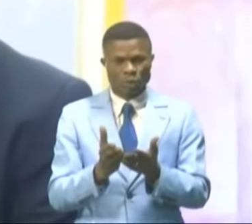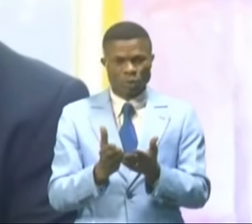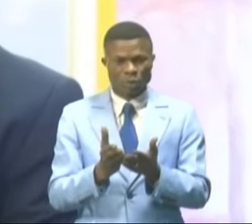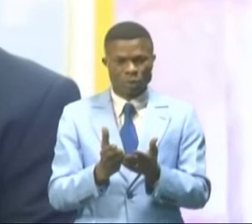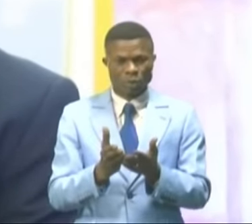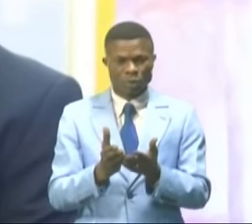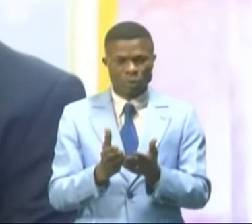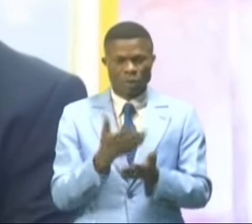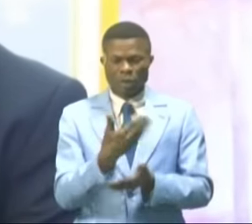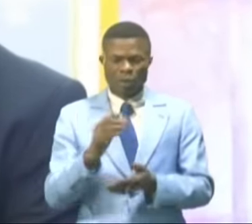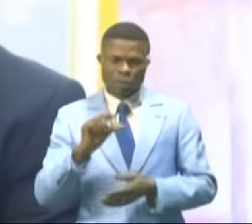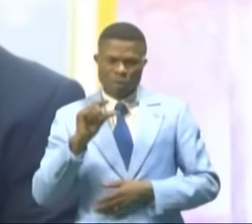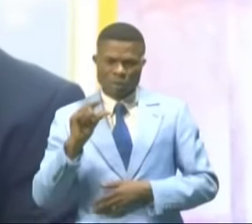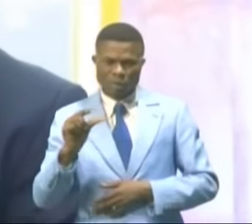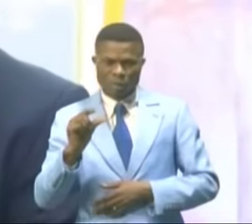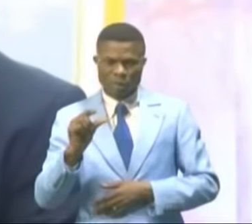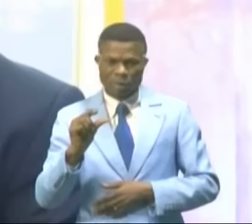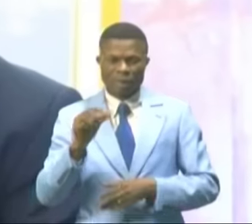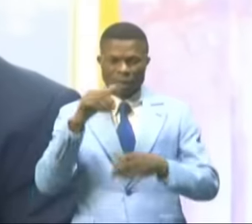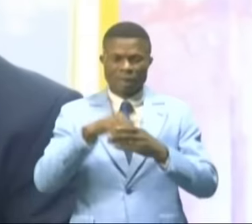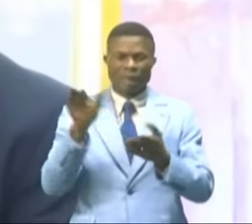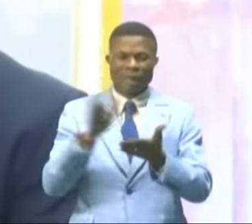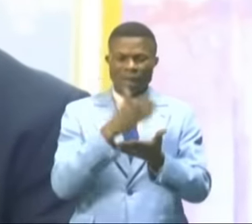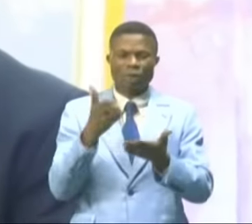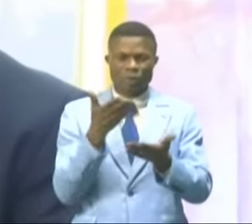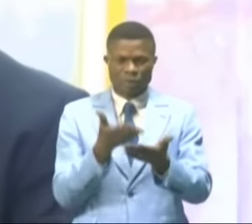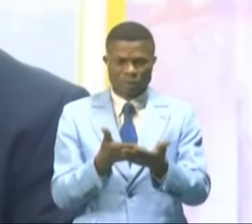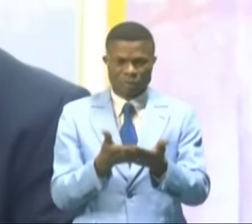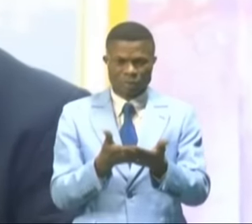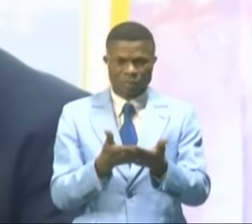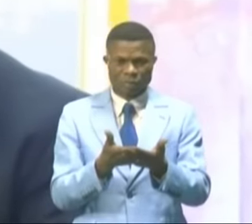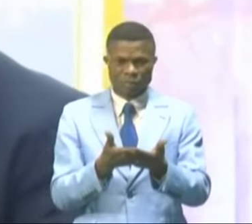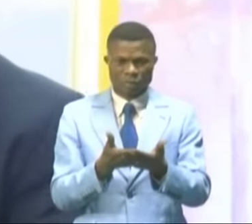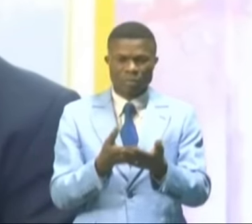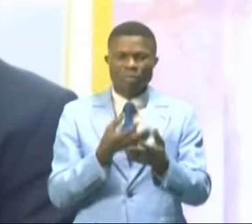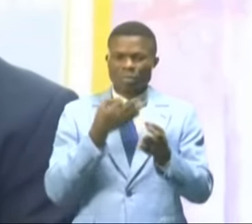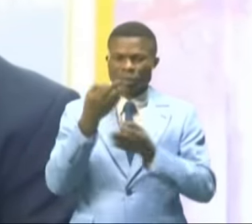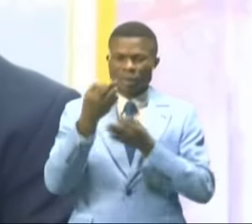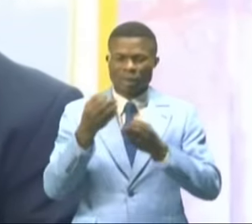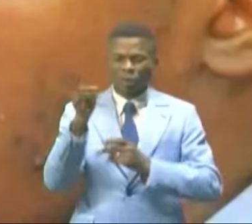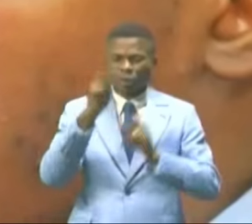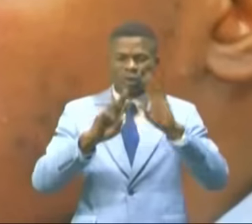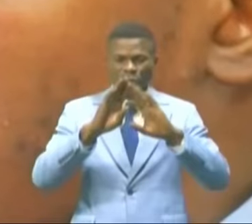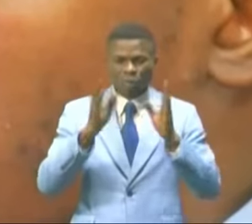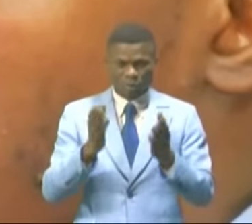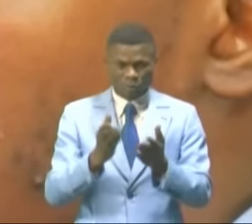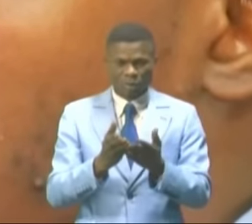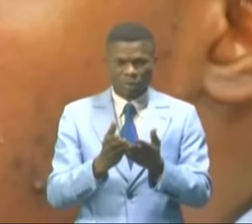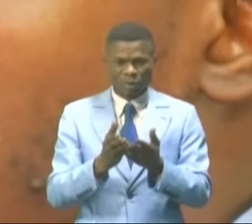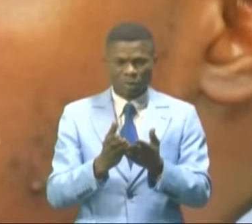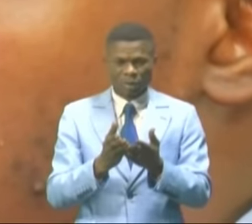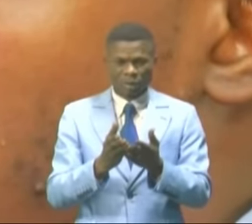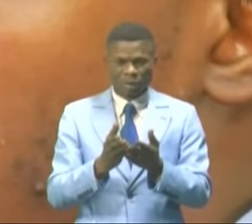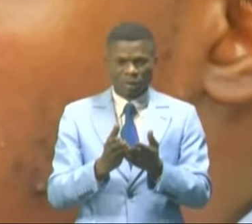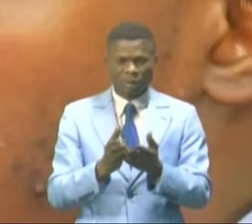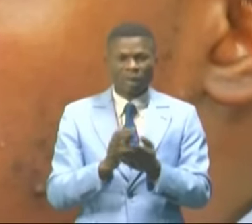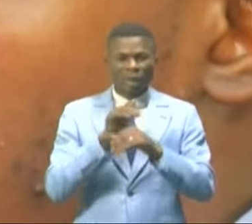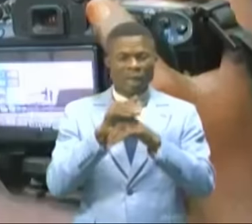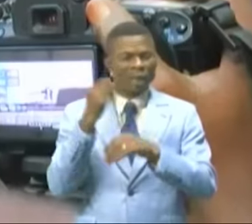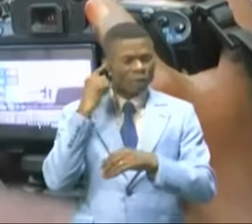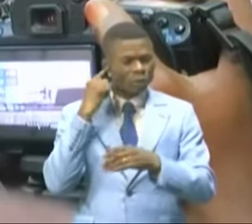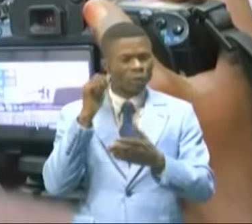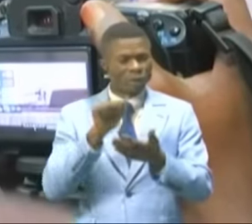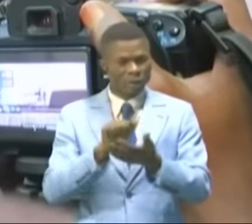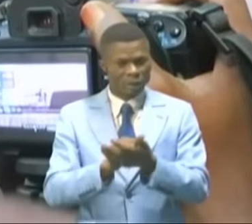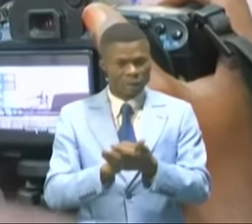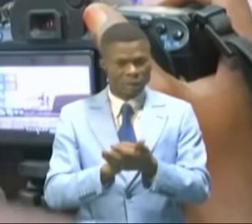Ajouter des choses qui juste là ne marchent pas, une question de point à la côté, c'est à de nombreuses